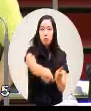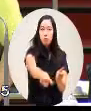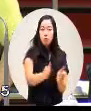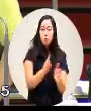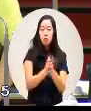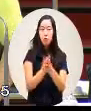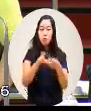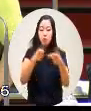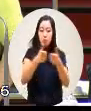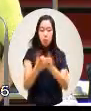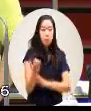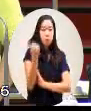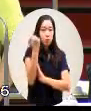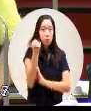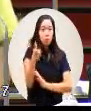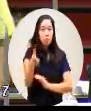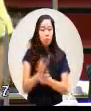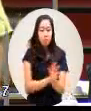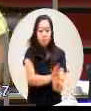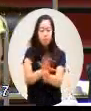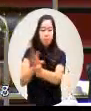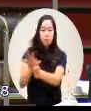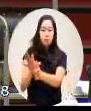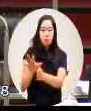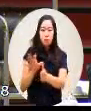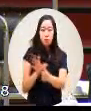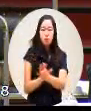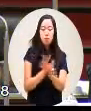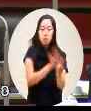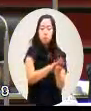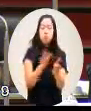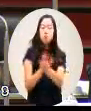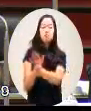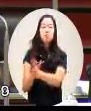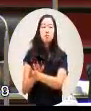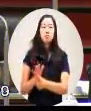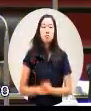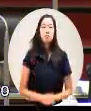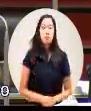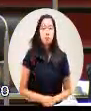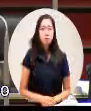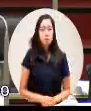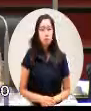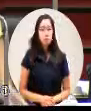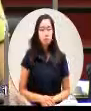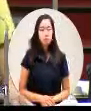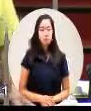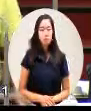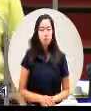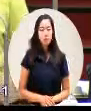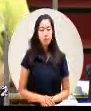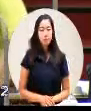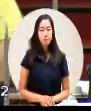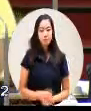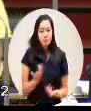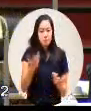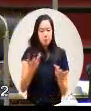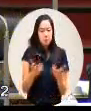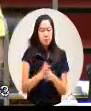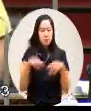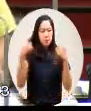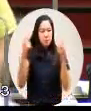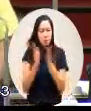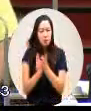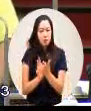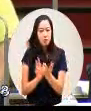哦，哈、哦，啊有这个岗位能量咧收听，伊那就收拍起来，过来特别得，大家都不想得，